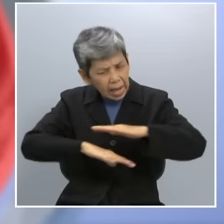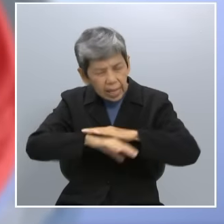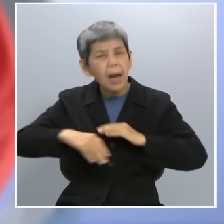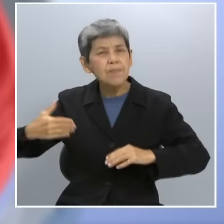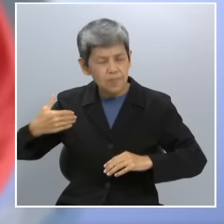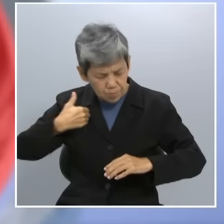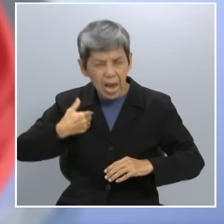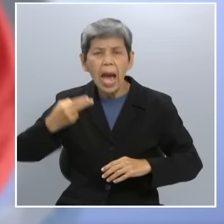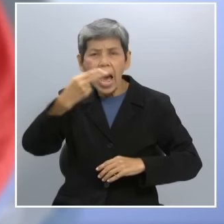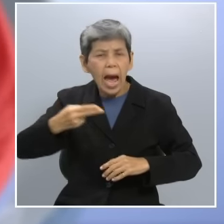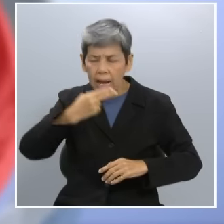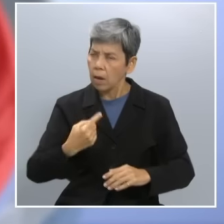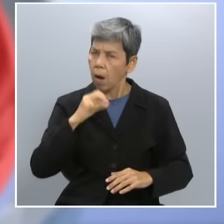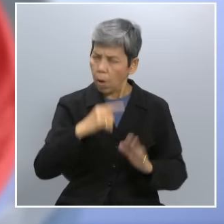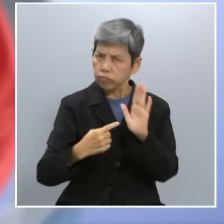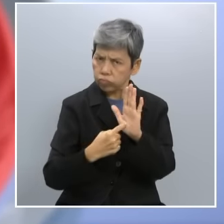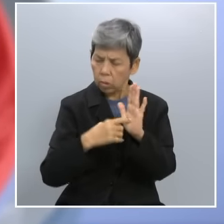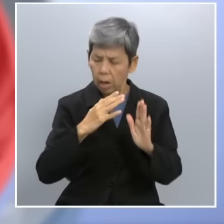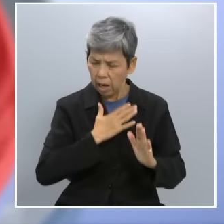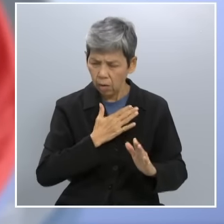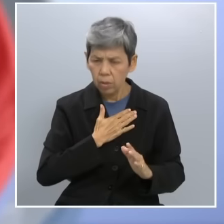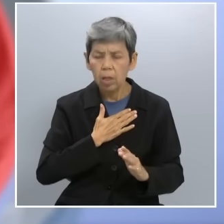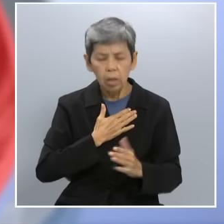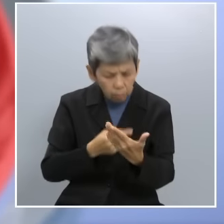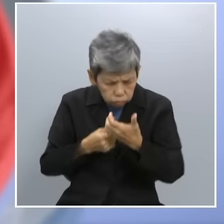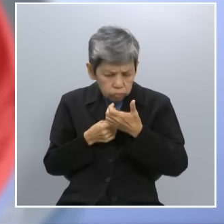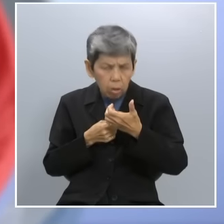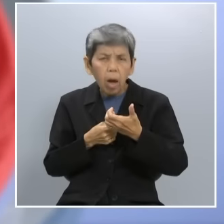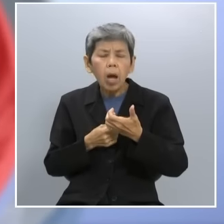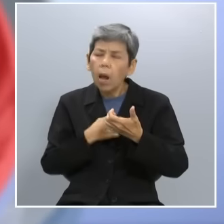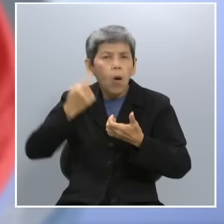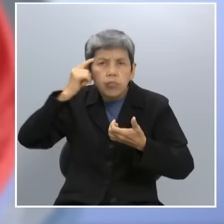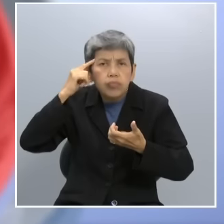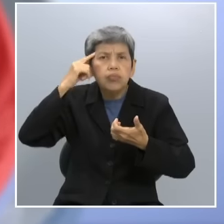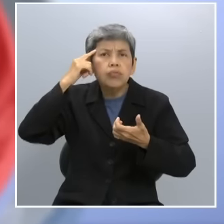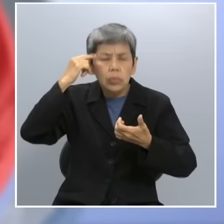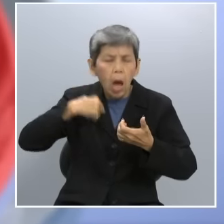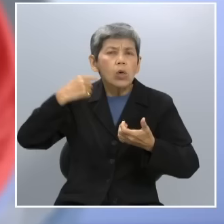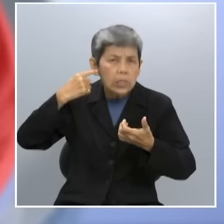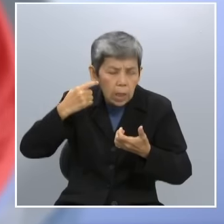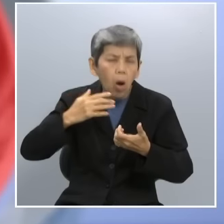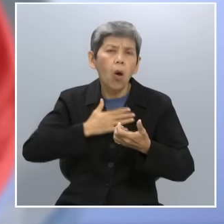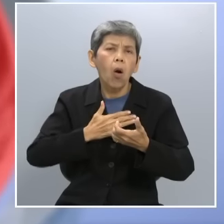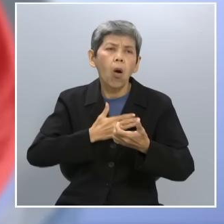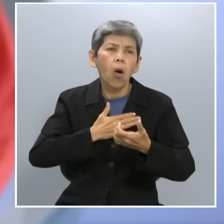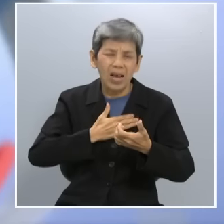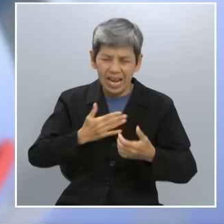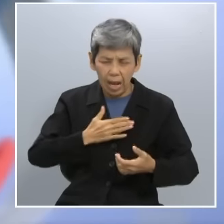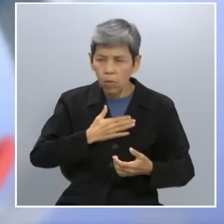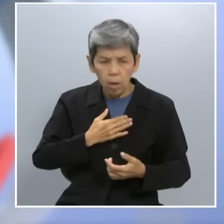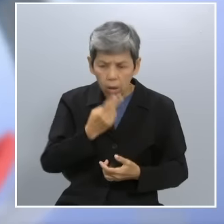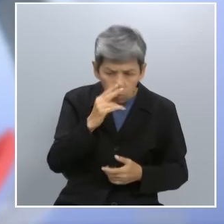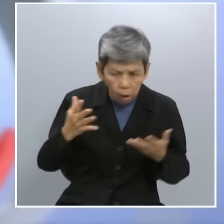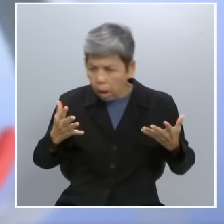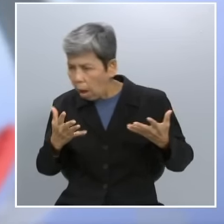ฮะค่ะหลานสาวก็เอามายืนยันให้เห็นว่าเคส่งมาแบบนี้อืนะฮะแล้วเราก็เชื่อแบบนี้เพราะตอนนั้นน่ะเราหาไม่เจอ